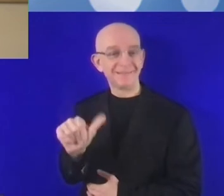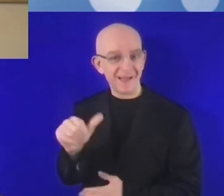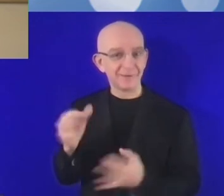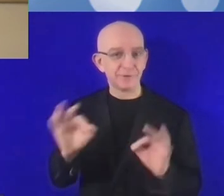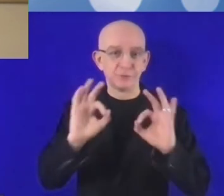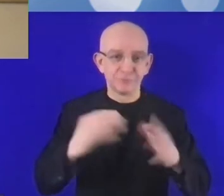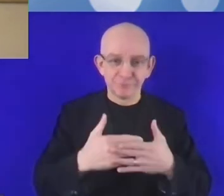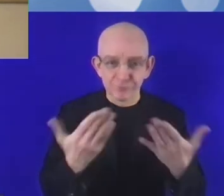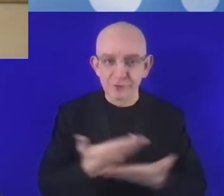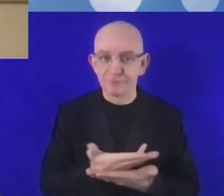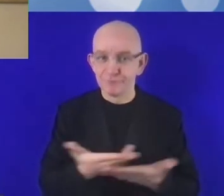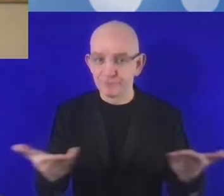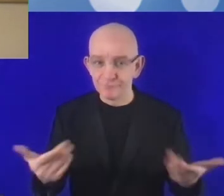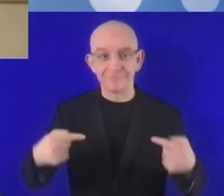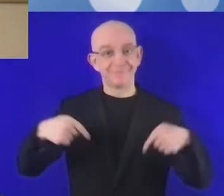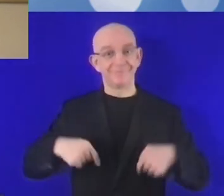participants de l'événement d'aujourd'hui